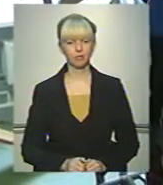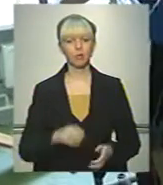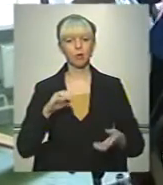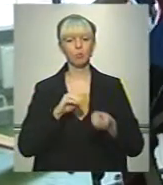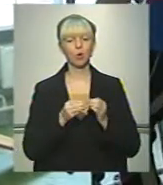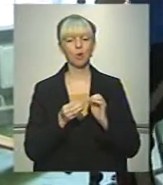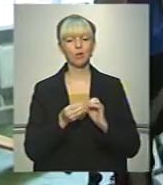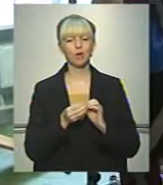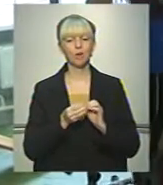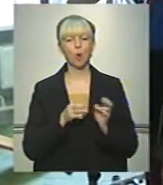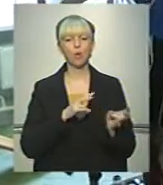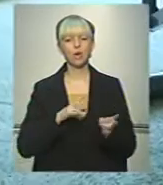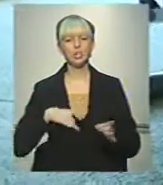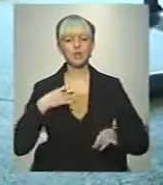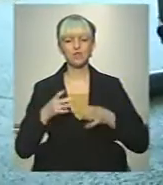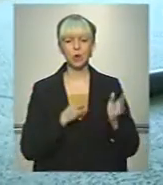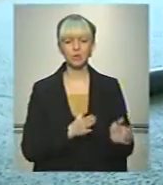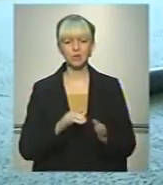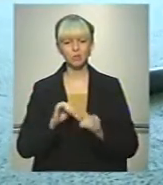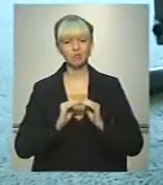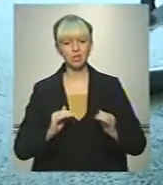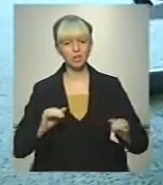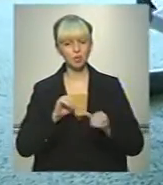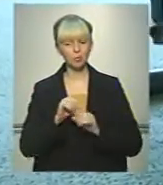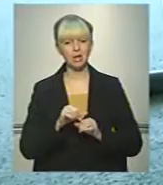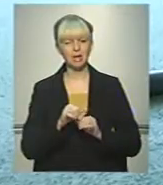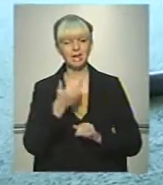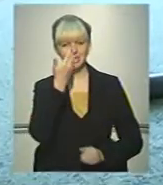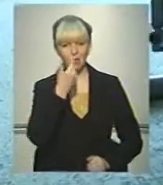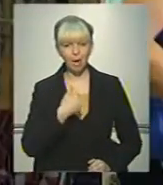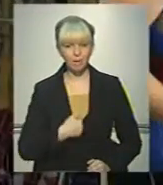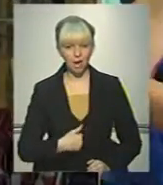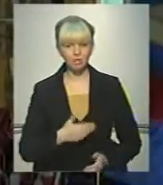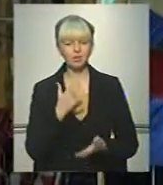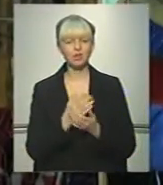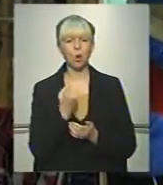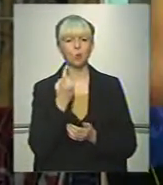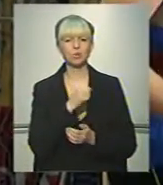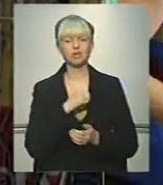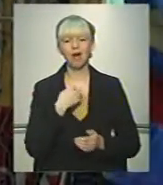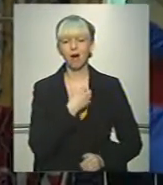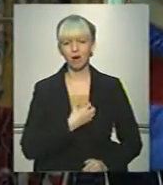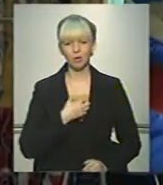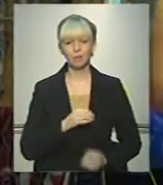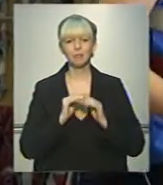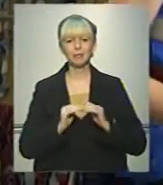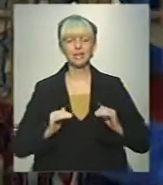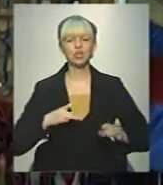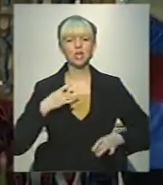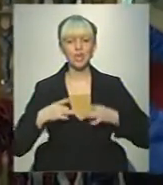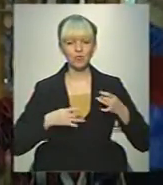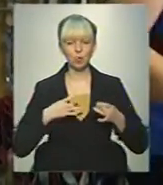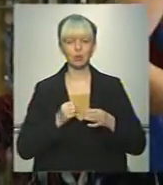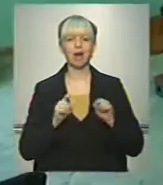Проблема органічних уражень нервової системи у дітей, зокрема церебральних паралічів, є однією з найактуальніших дитячої неврології